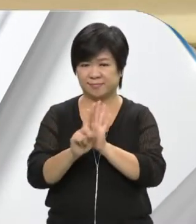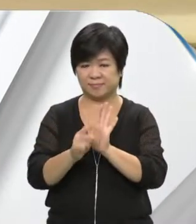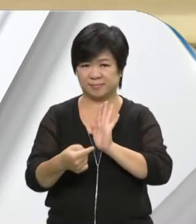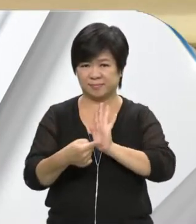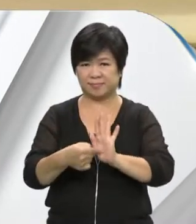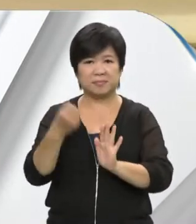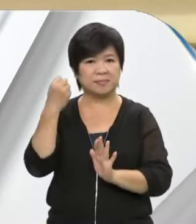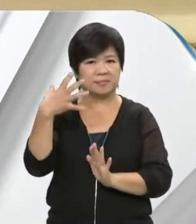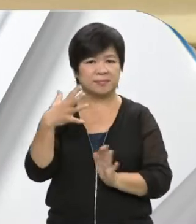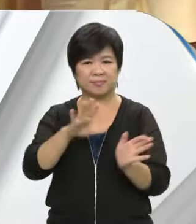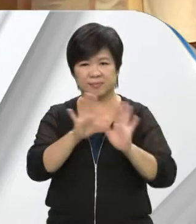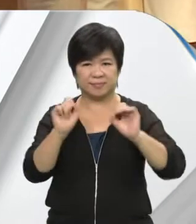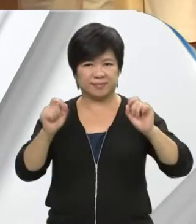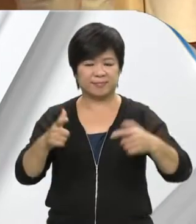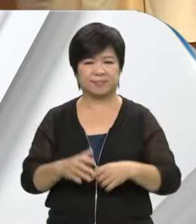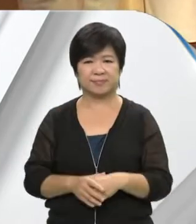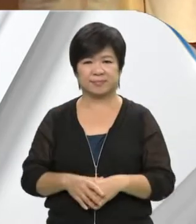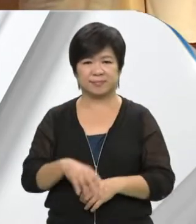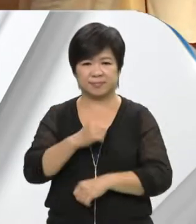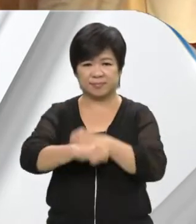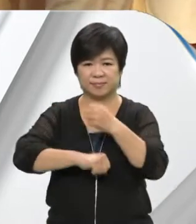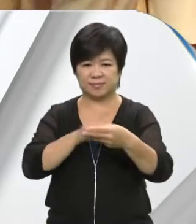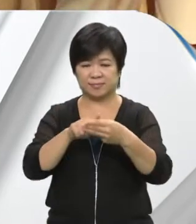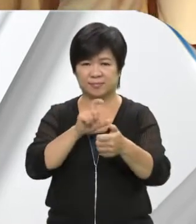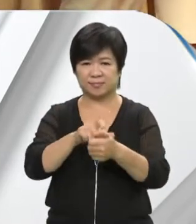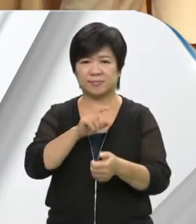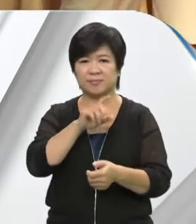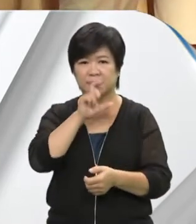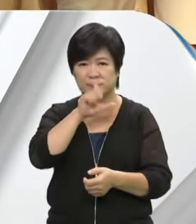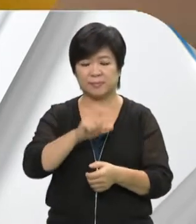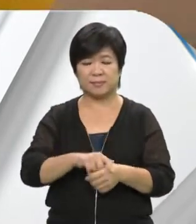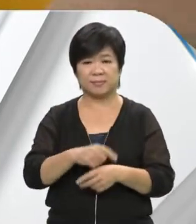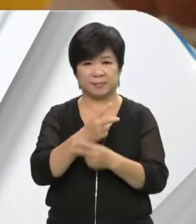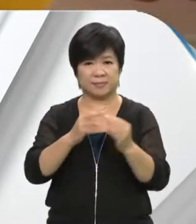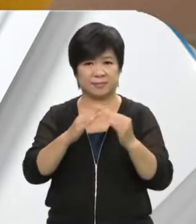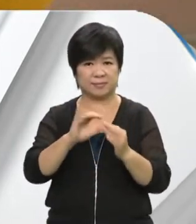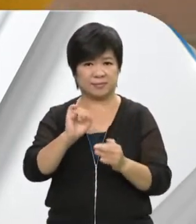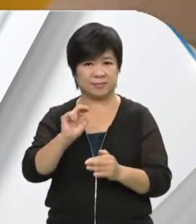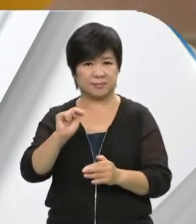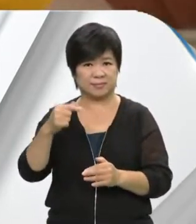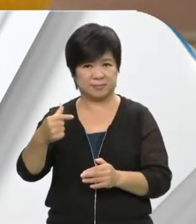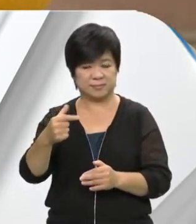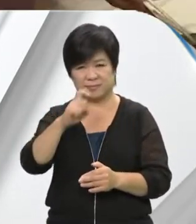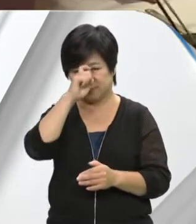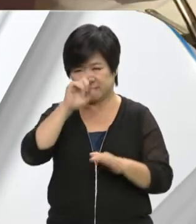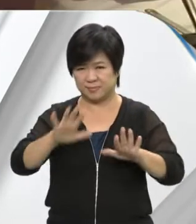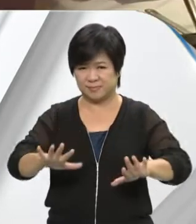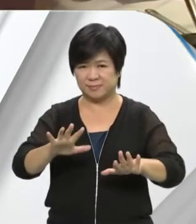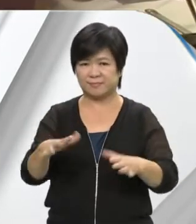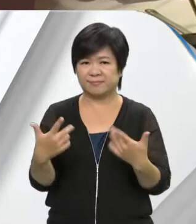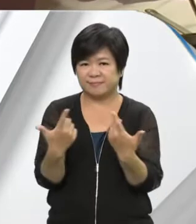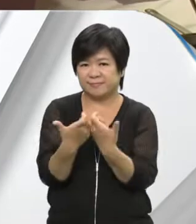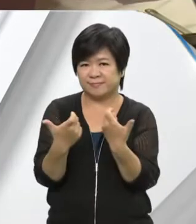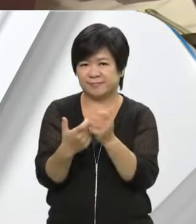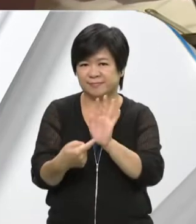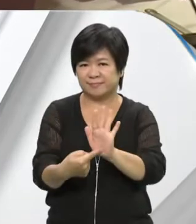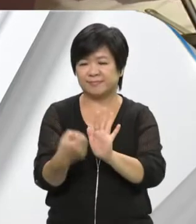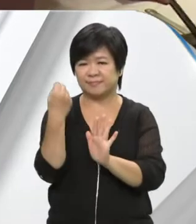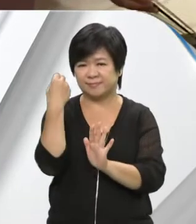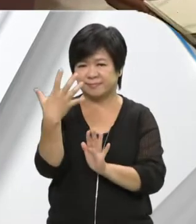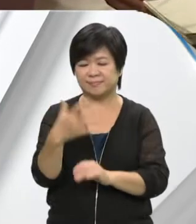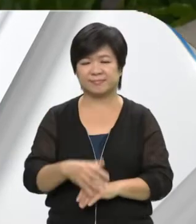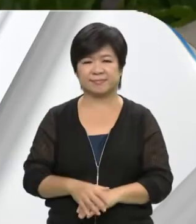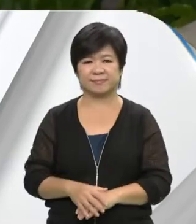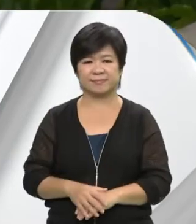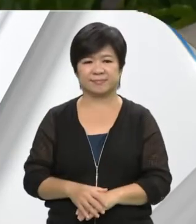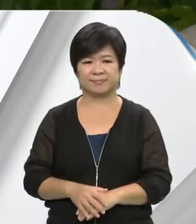出新嘅风貌，还同发动主题天做客家 ING， 希望客家做得同现代结合，表现出新嘅一面。